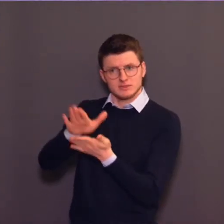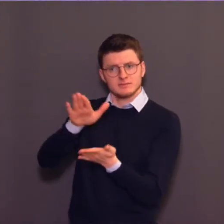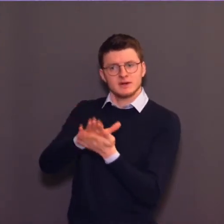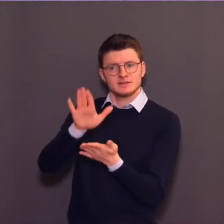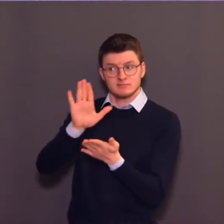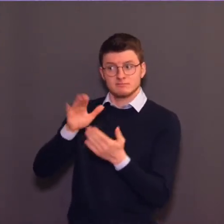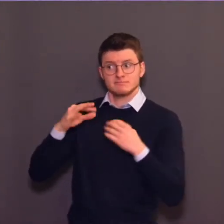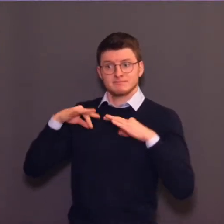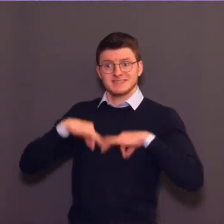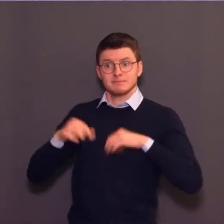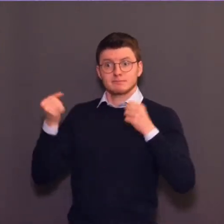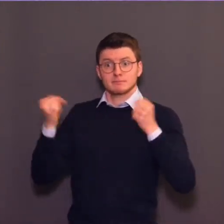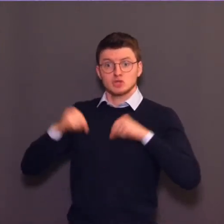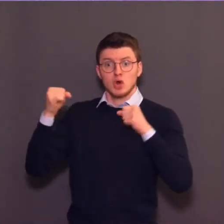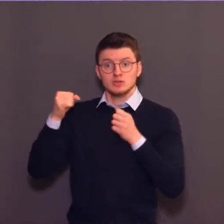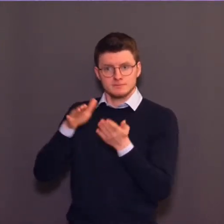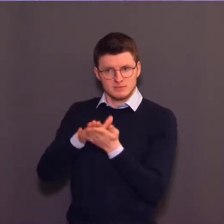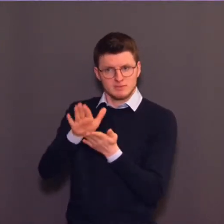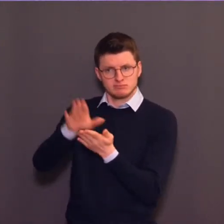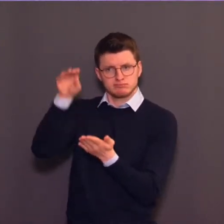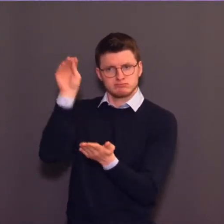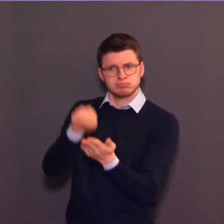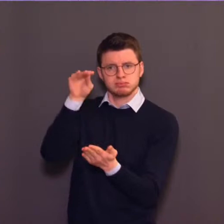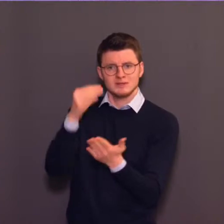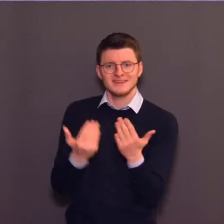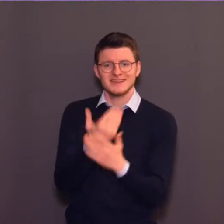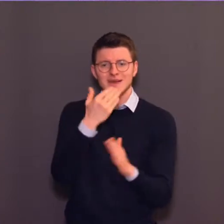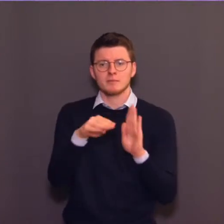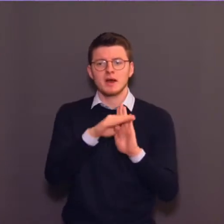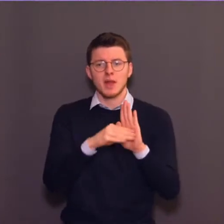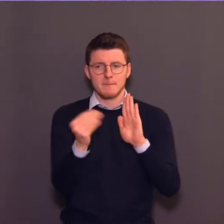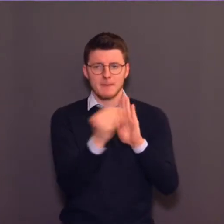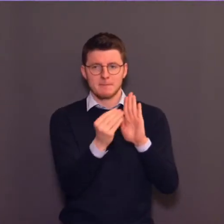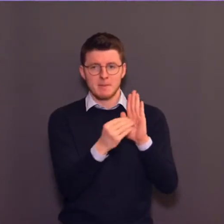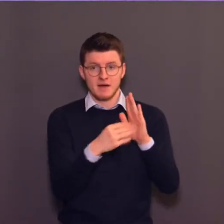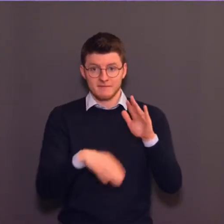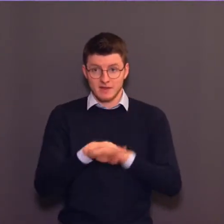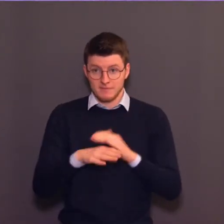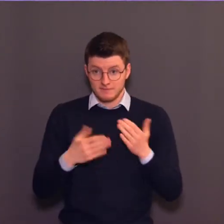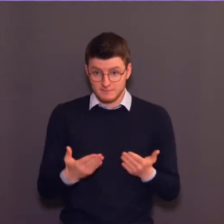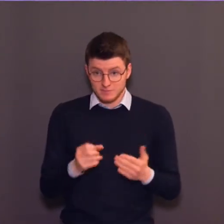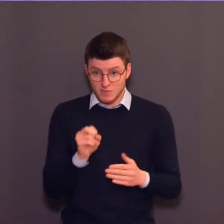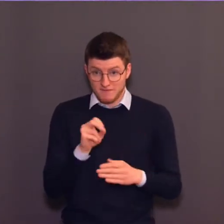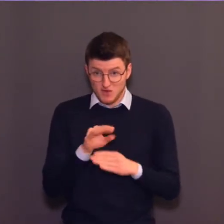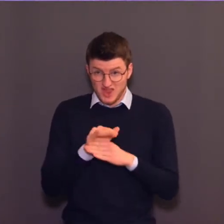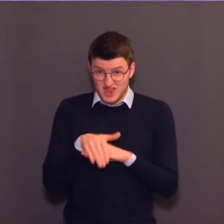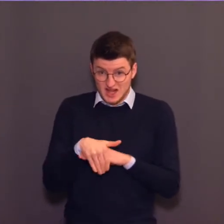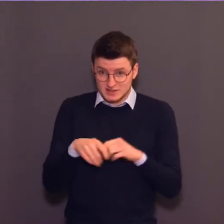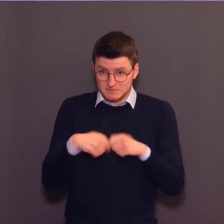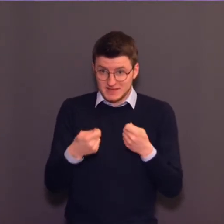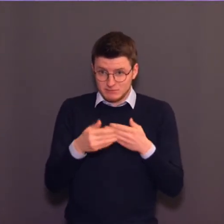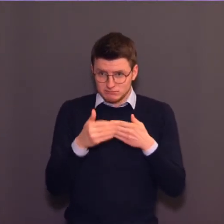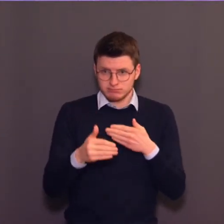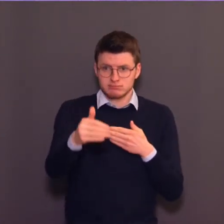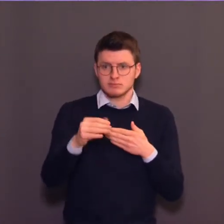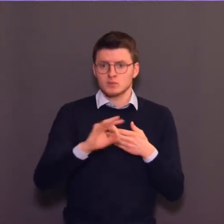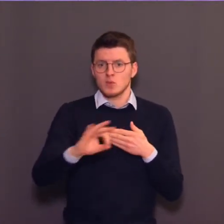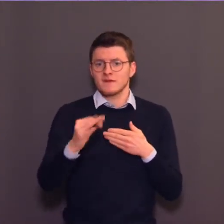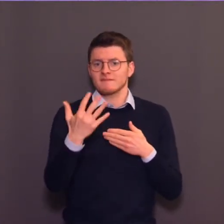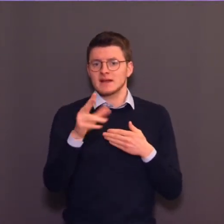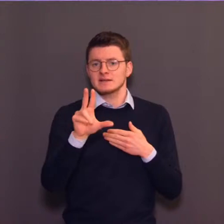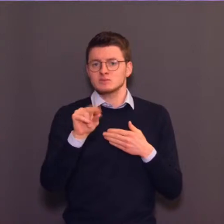vanaf middernacht en zijn van toepassing tot 25 april. We sommen kort de belangrijkste wijzigingen nog even